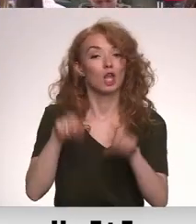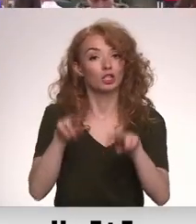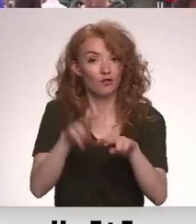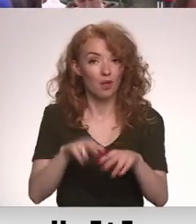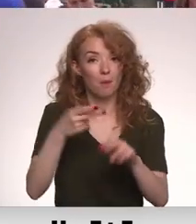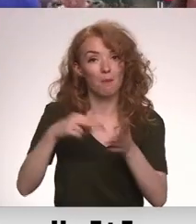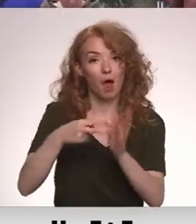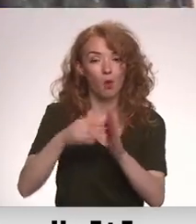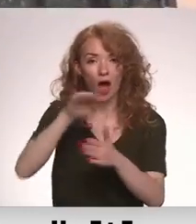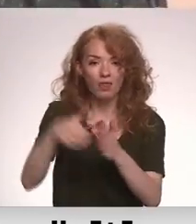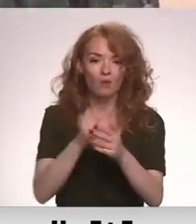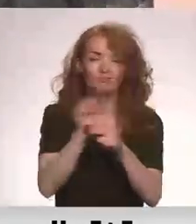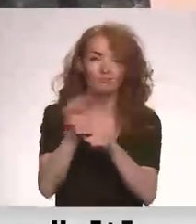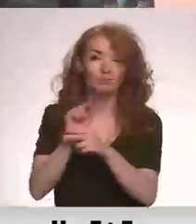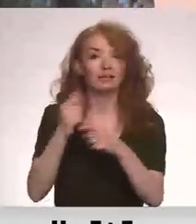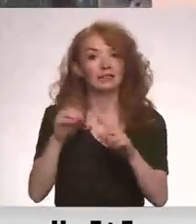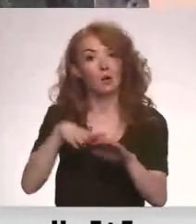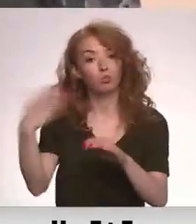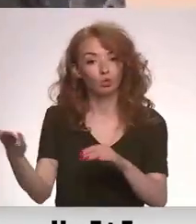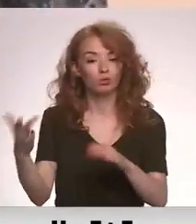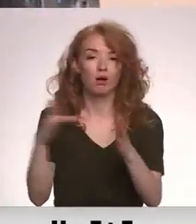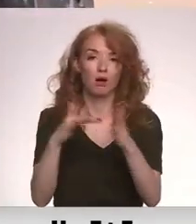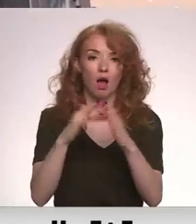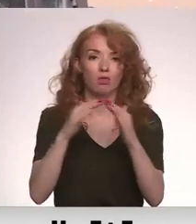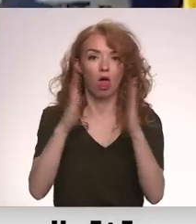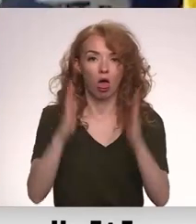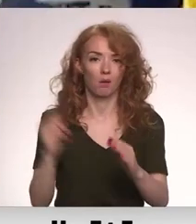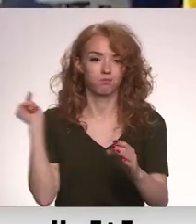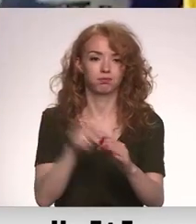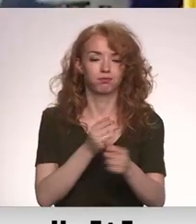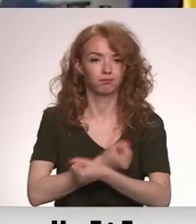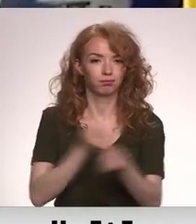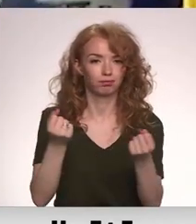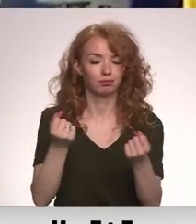plānot atjaunošanas darbi, otrā pilsētas pusē kādu ēku sagrauj raķete.